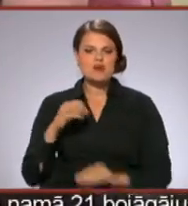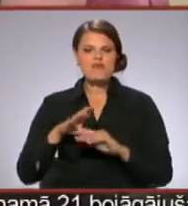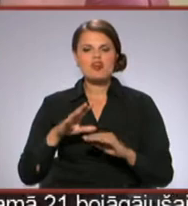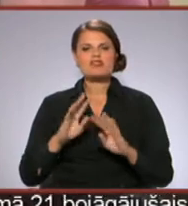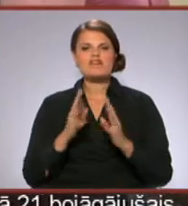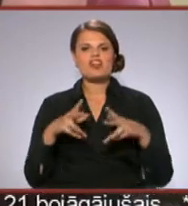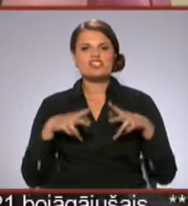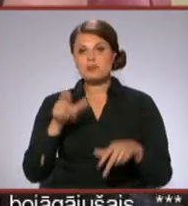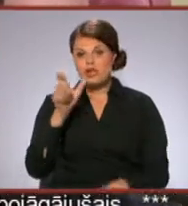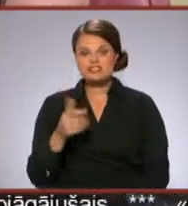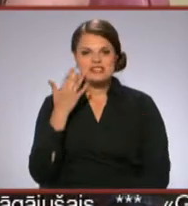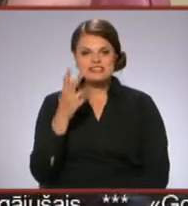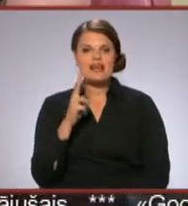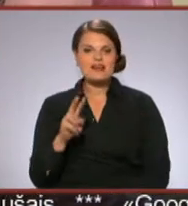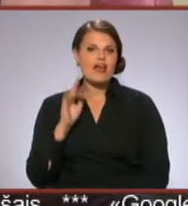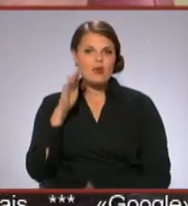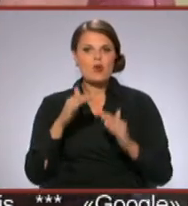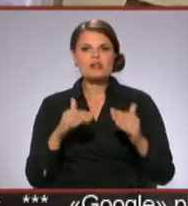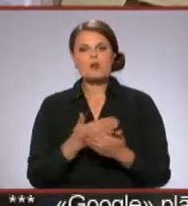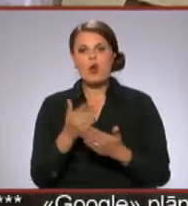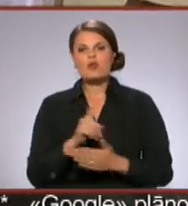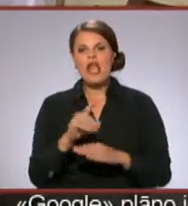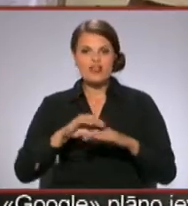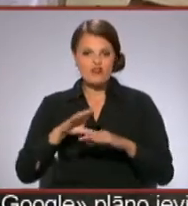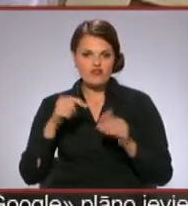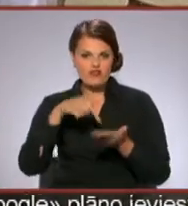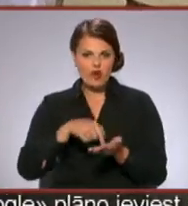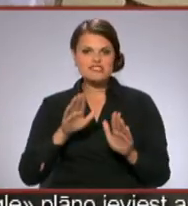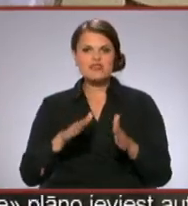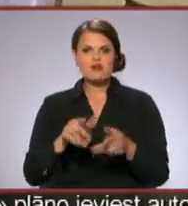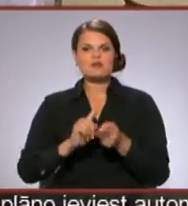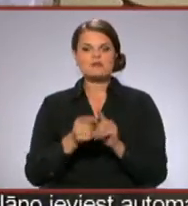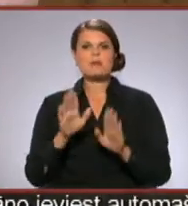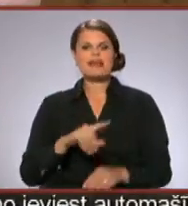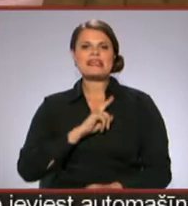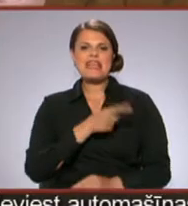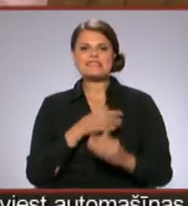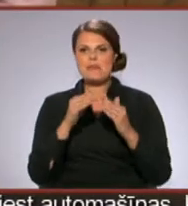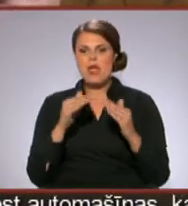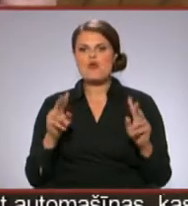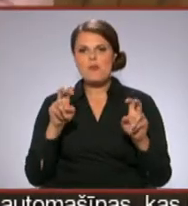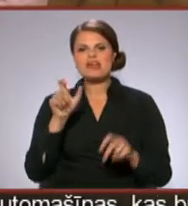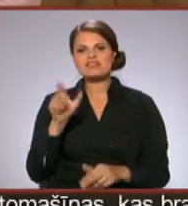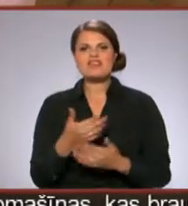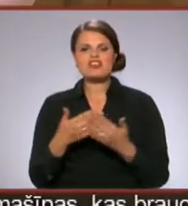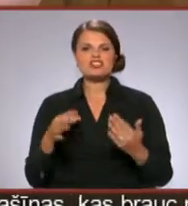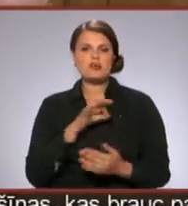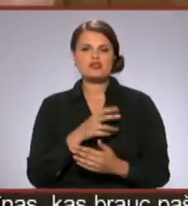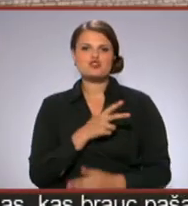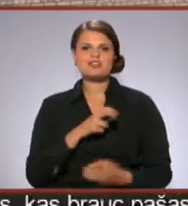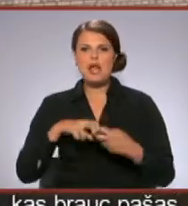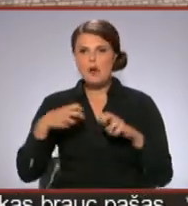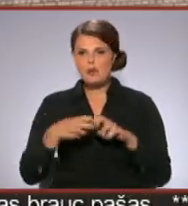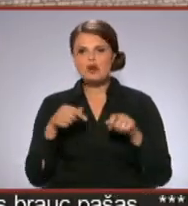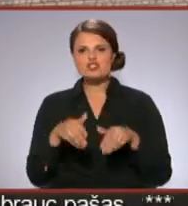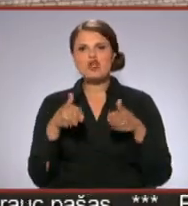valdes priekšsēdētāja cer, ka nākotnē nams, kur atrodas fonds, varētu tikt pārdēvēts par iespēju māju. Cilvēkiem ar dažādu raksturu sociālajām